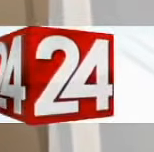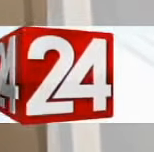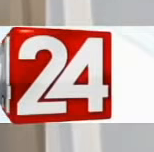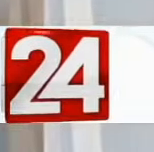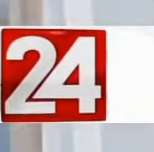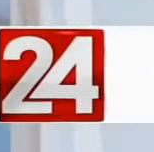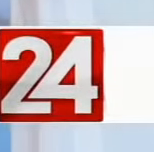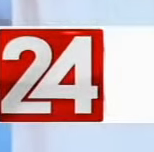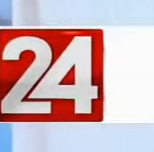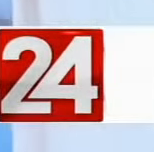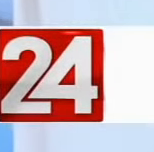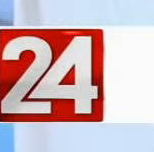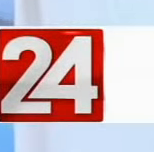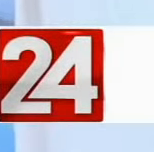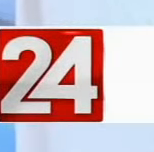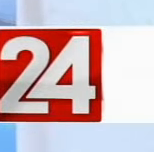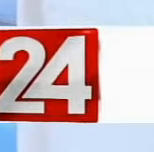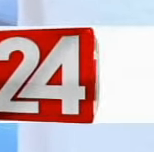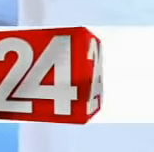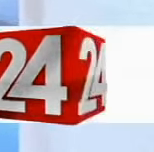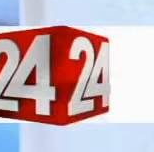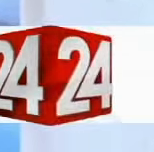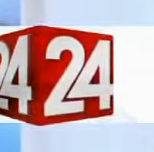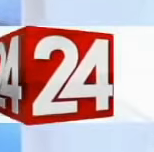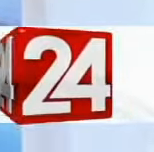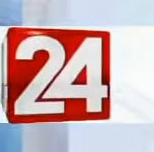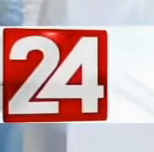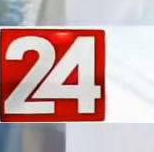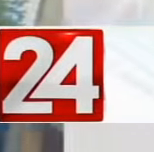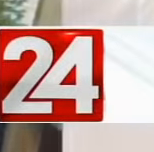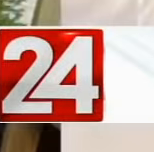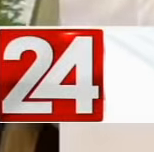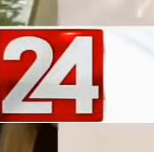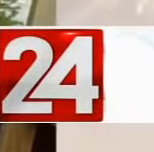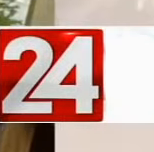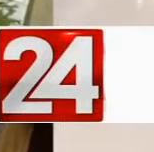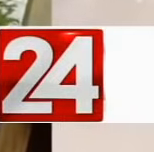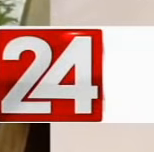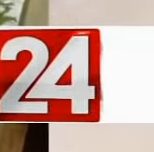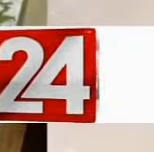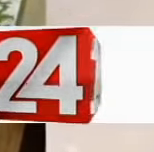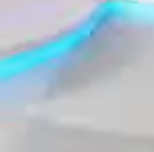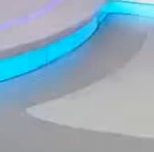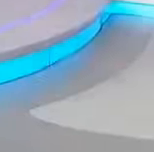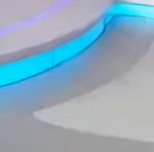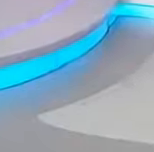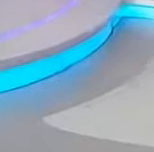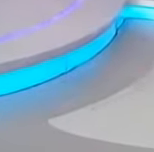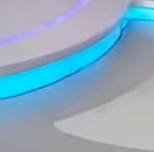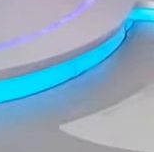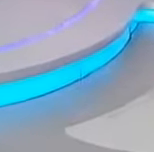At ang bagong look ni LJ Reyes na nagpa-wow sa mga netizens.